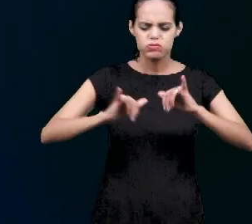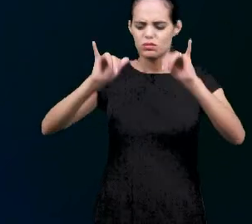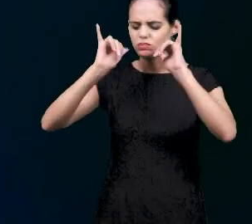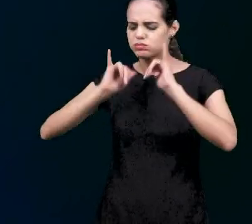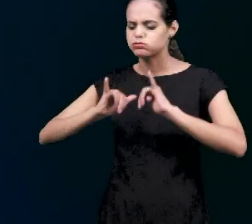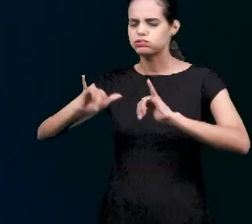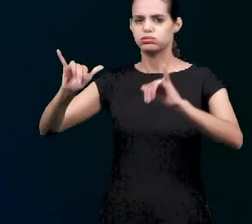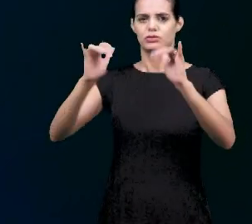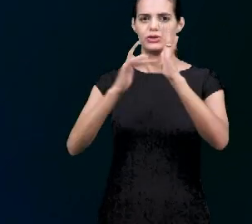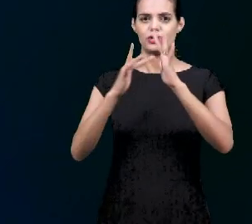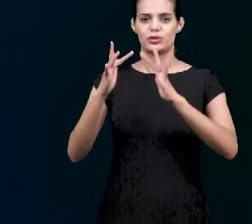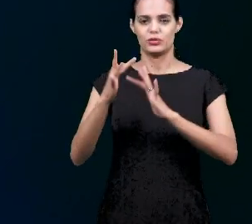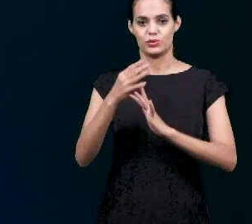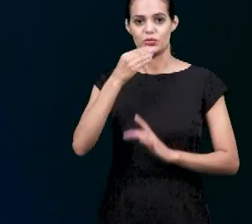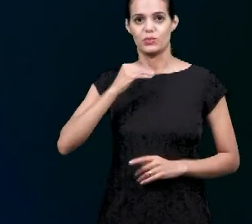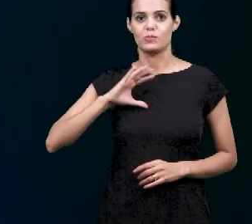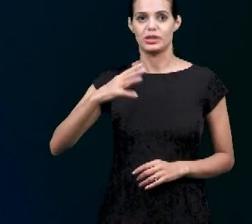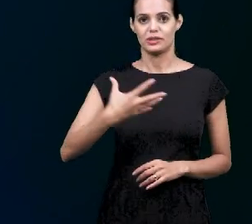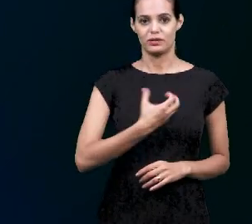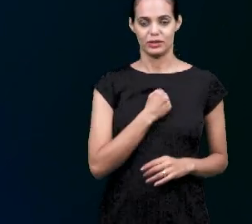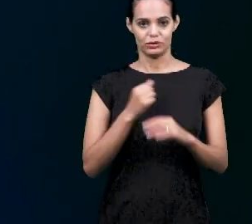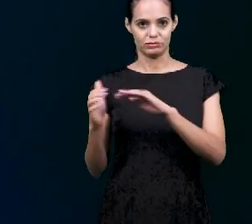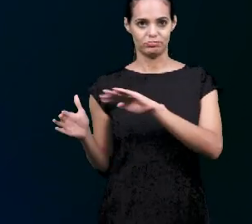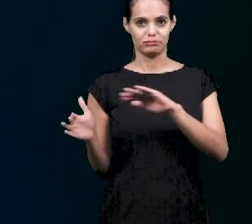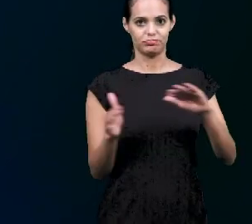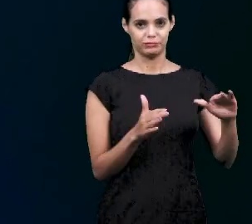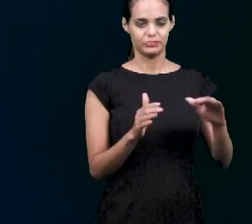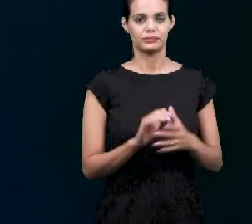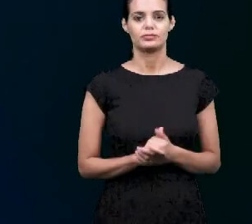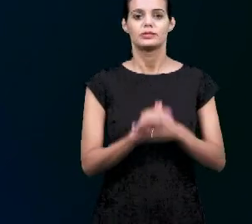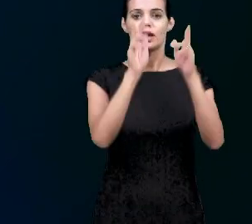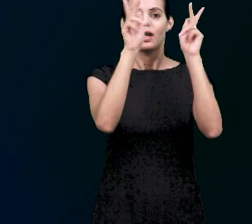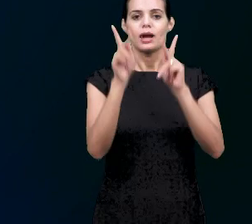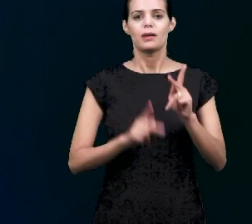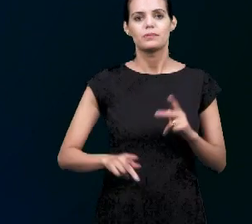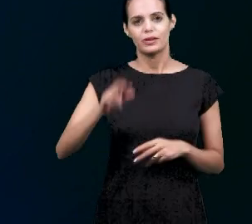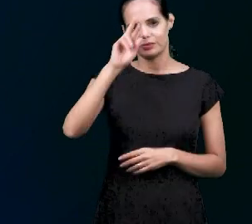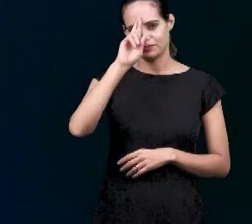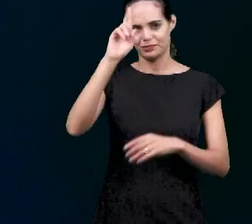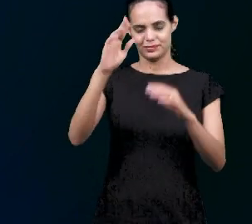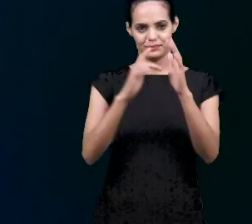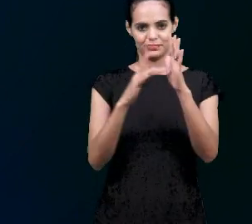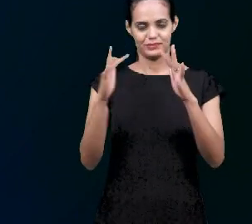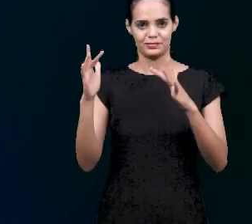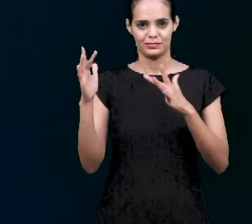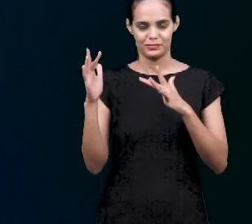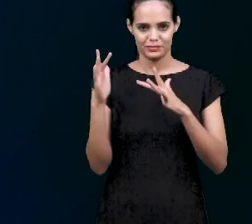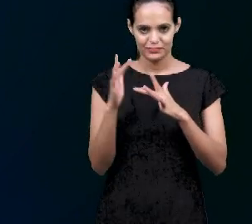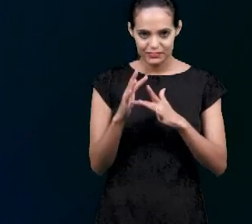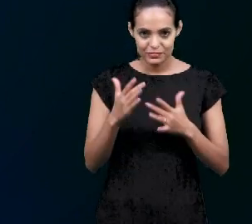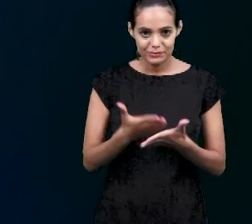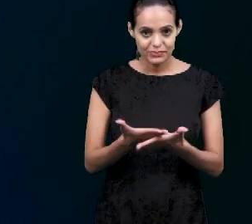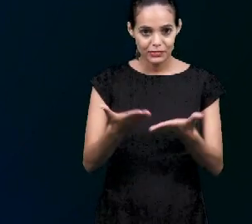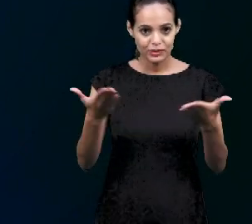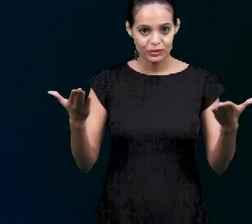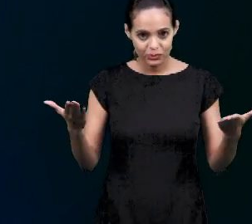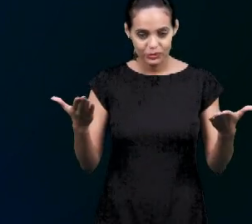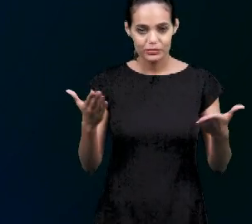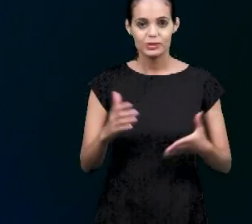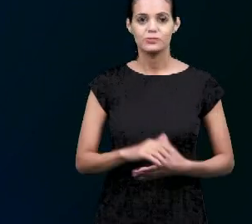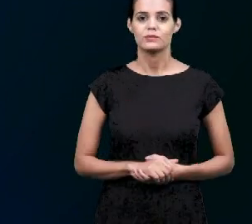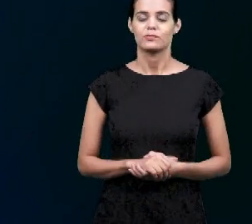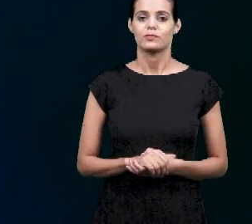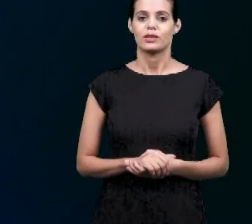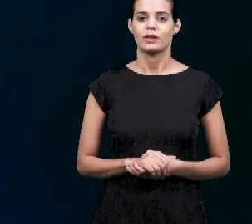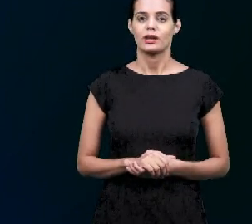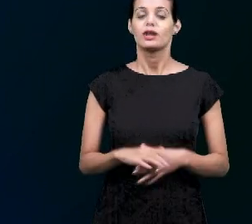manifesté. Elle a laissé de voir Jésus comme un simple juif. Il a appelé le prophète. Elle a appris avec Jésus comment